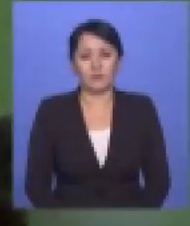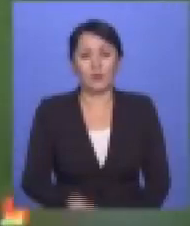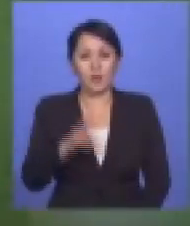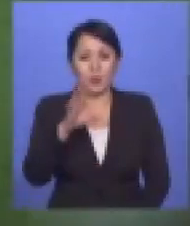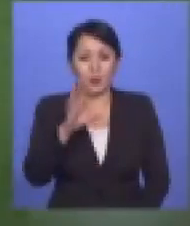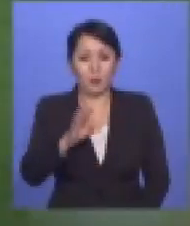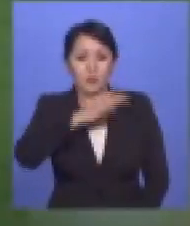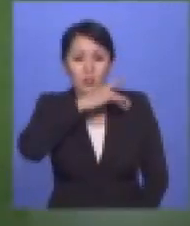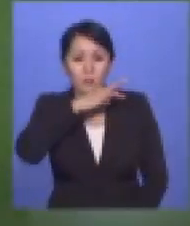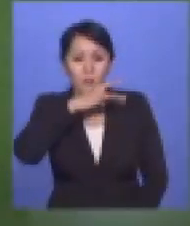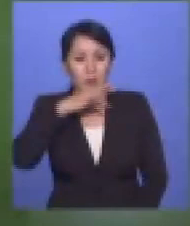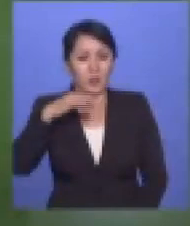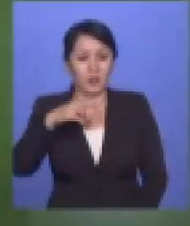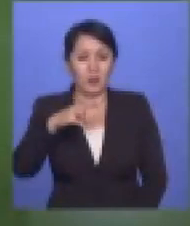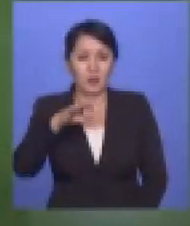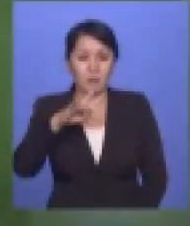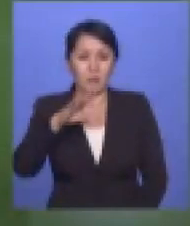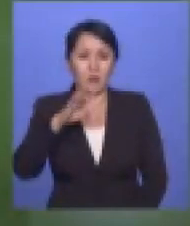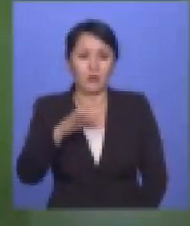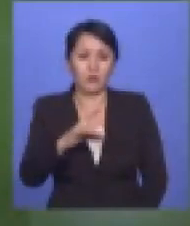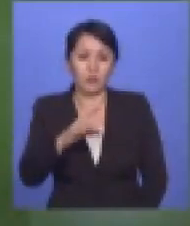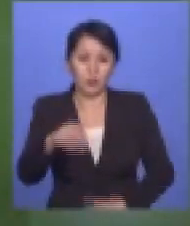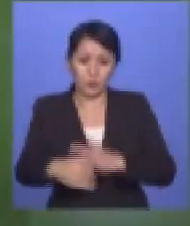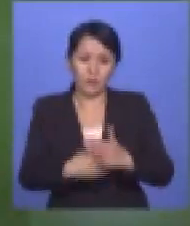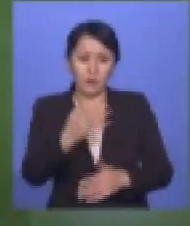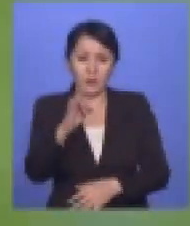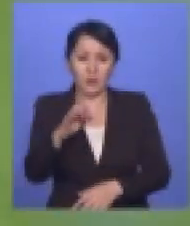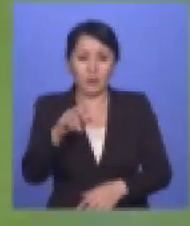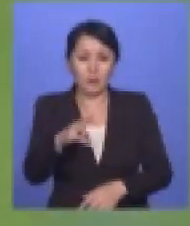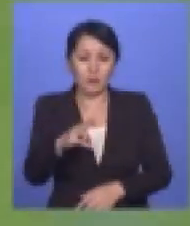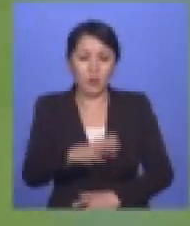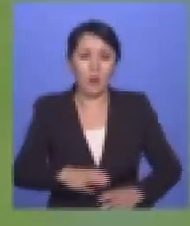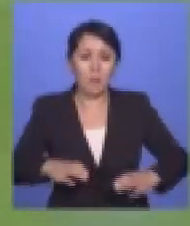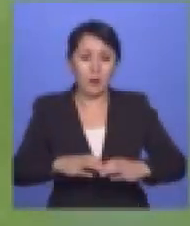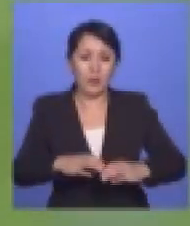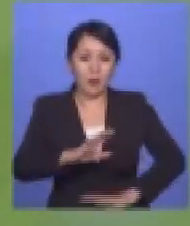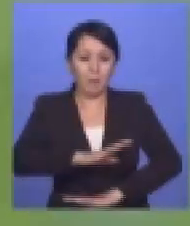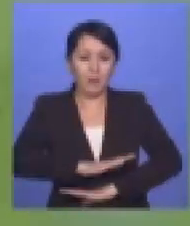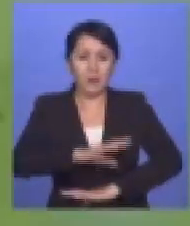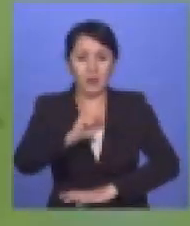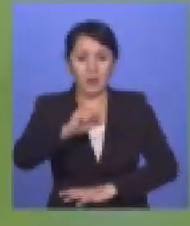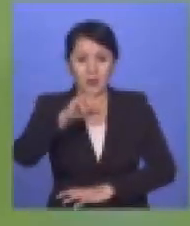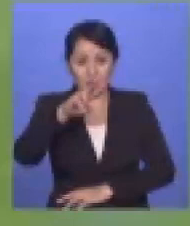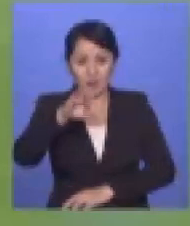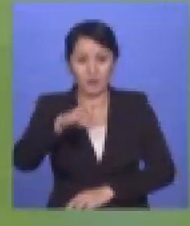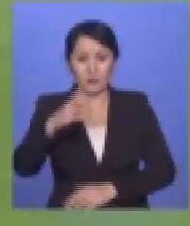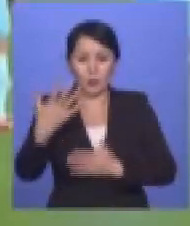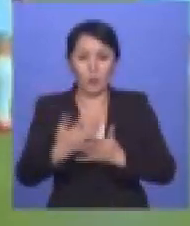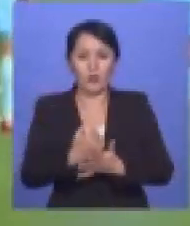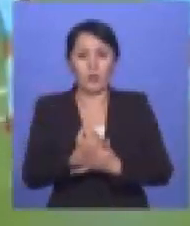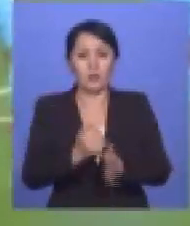Бірақ-араға көп уақыт салмай, Қызылжар қақпасына айып добы белгіленді. Оны Ақтаулық ұжымның қорғаушысы Алексей Залески сәтті орындады.